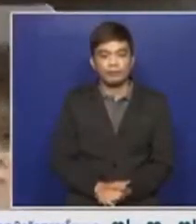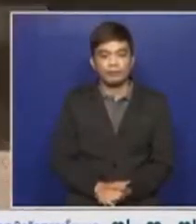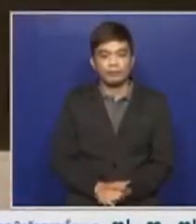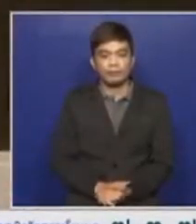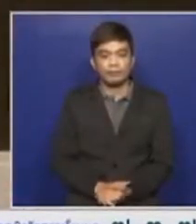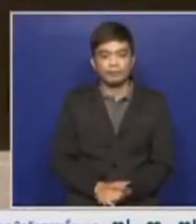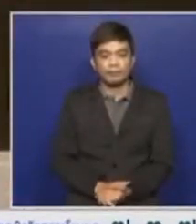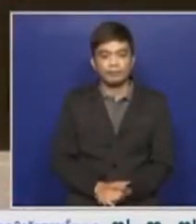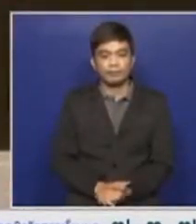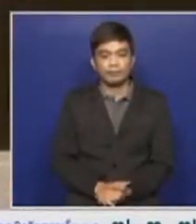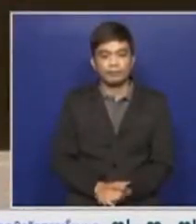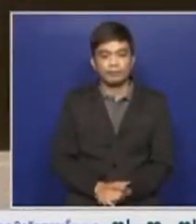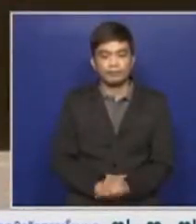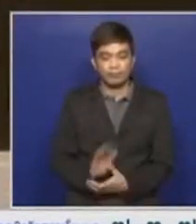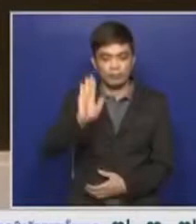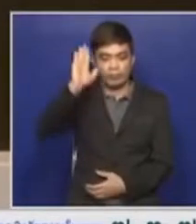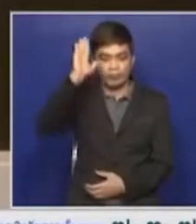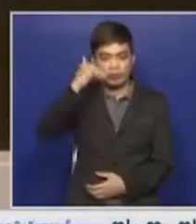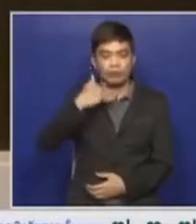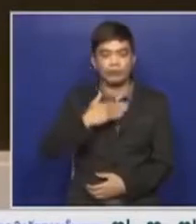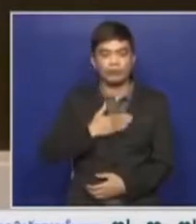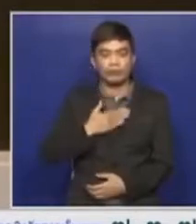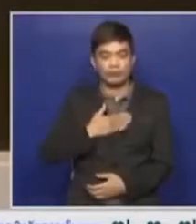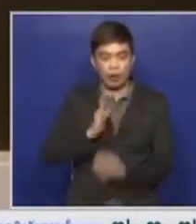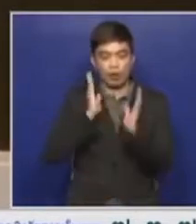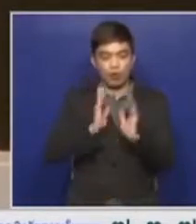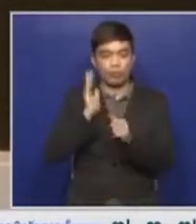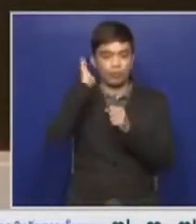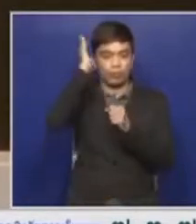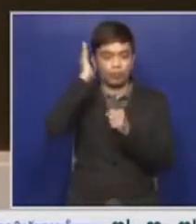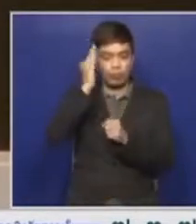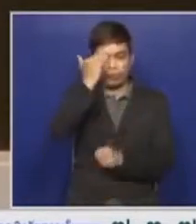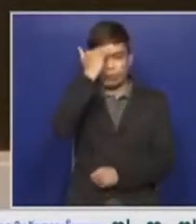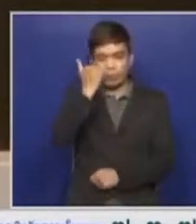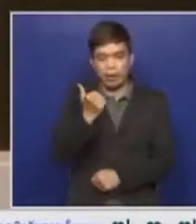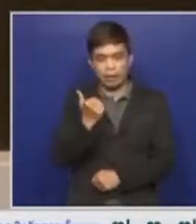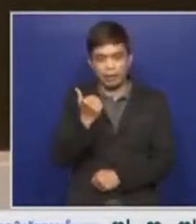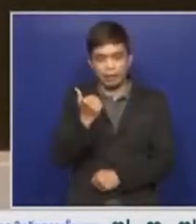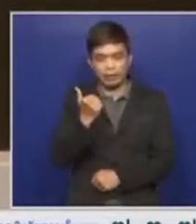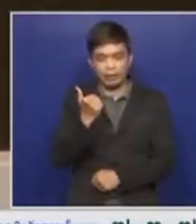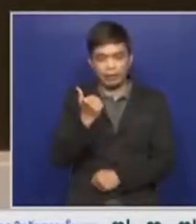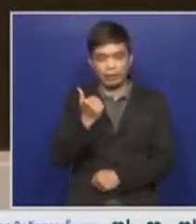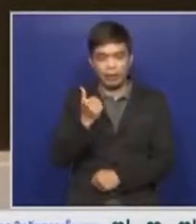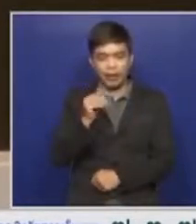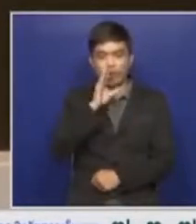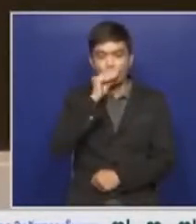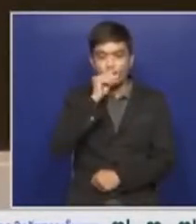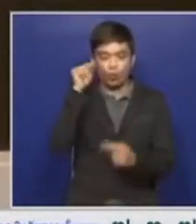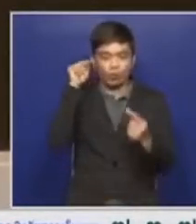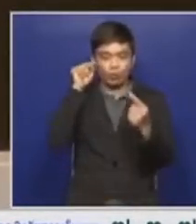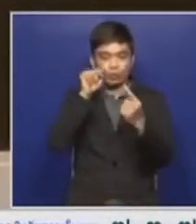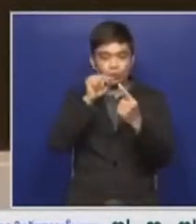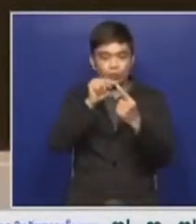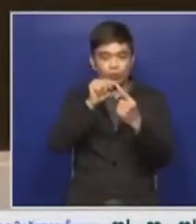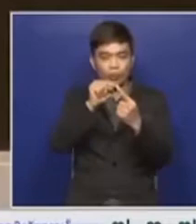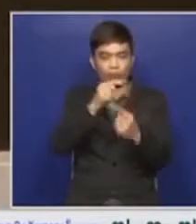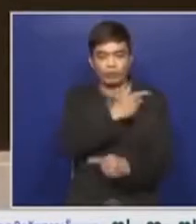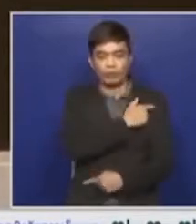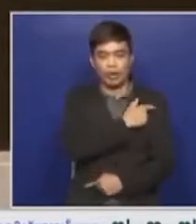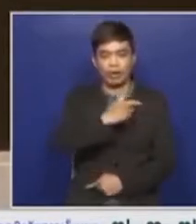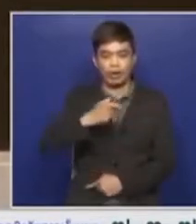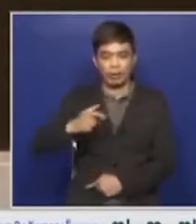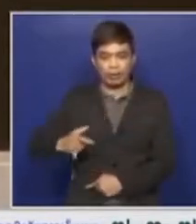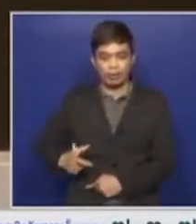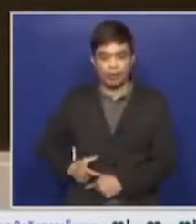ประท้วงผู้ที่อภิปรายครับที่กล่าวถึงสถาบัน